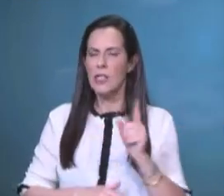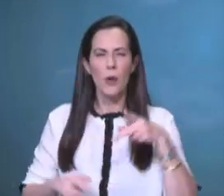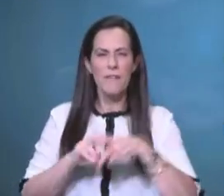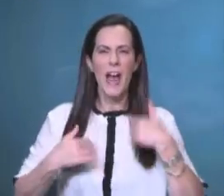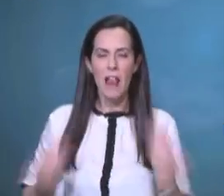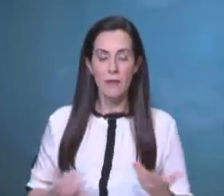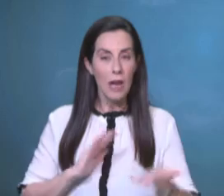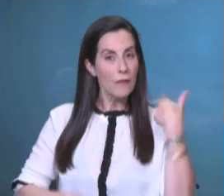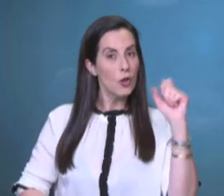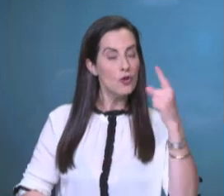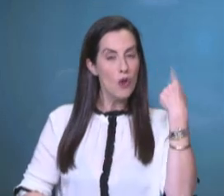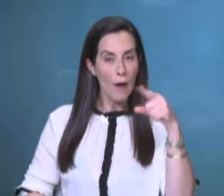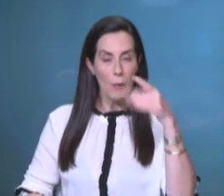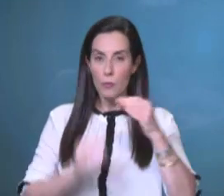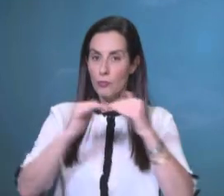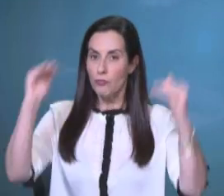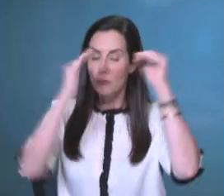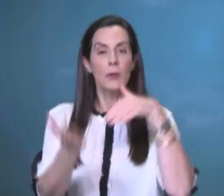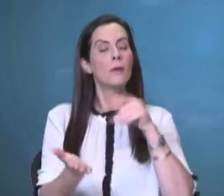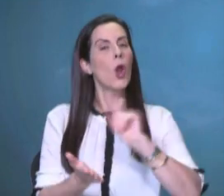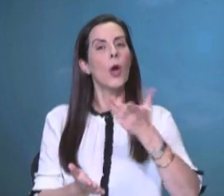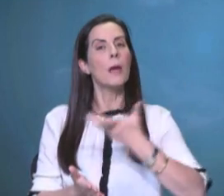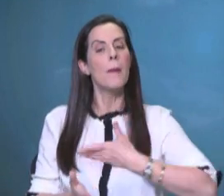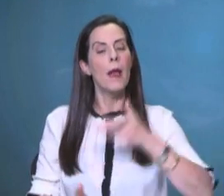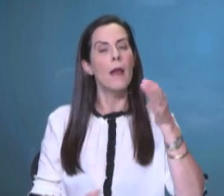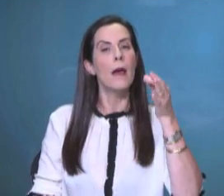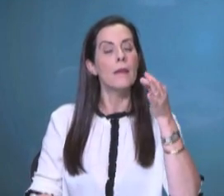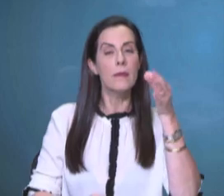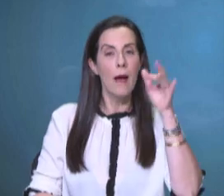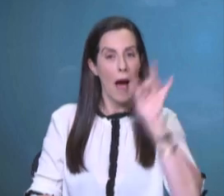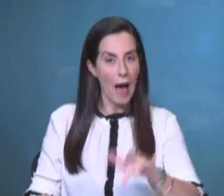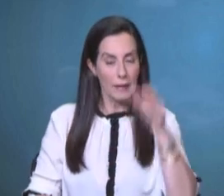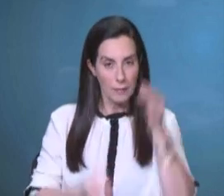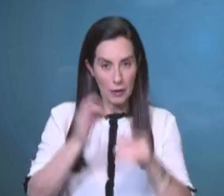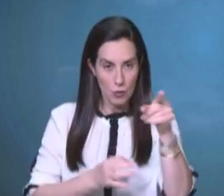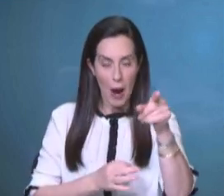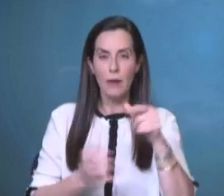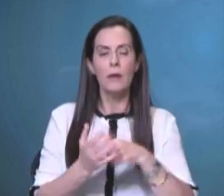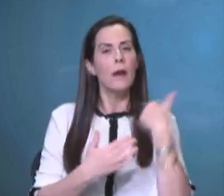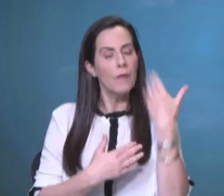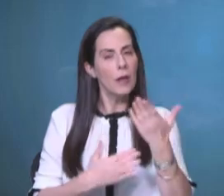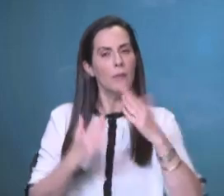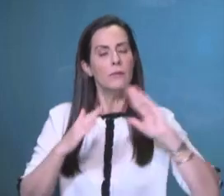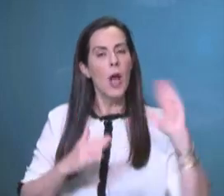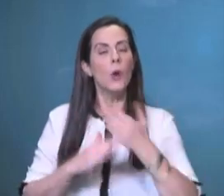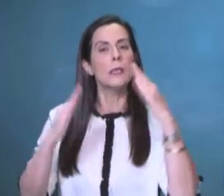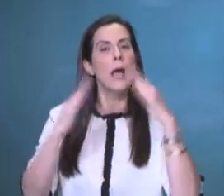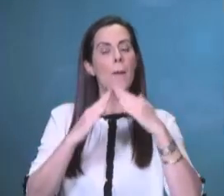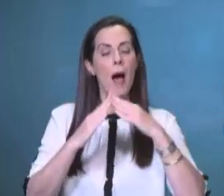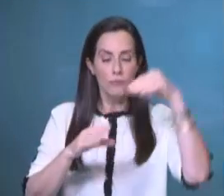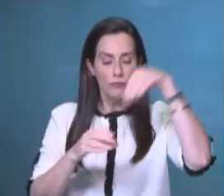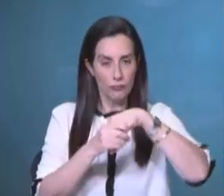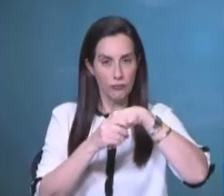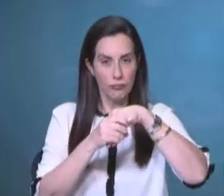שבוע דחה בגץ את עתירת משפחתו של המחבל עומר אבו לילה והתיר להרוס את יחידת הדיור שבה התגורר